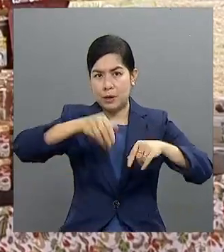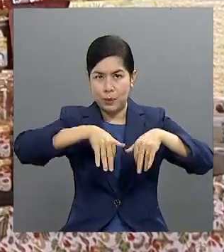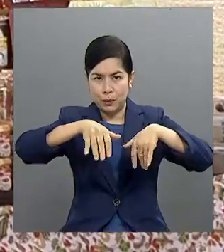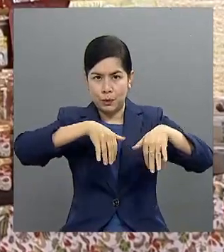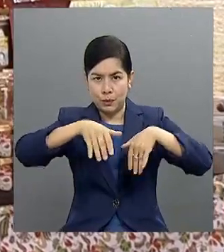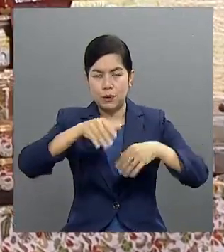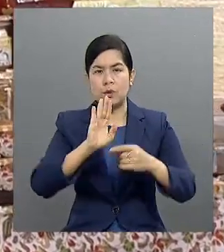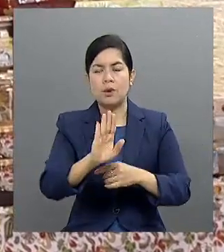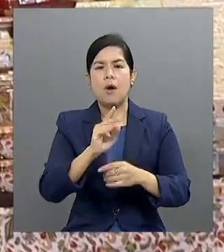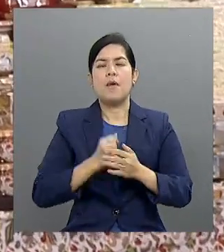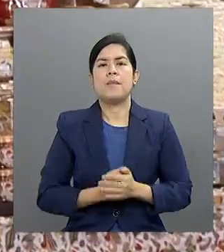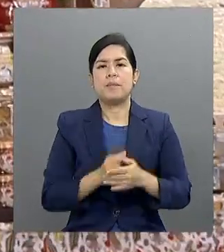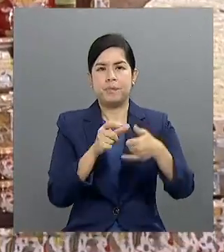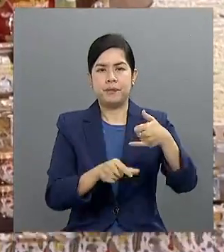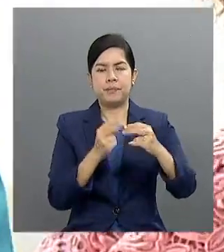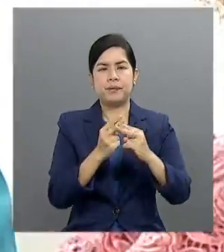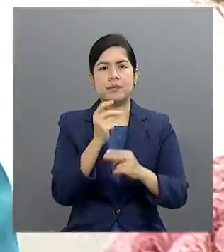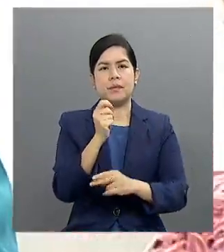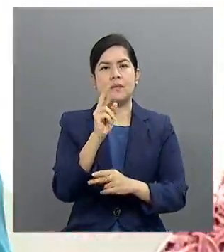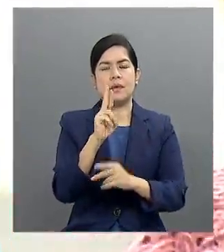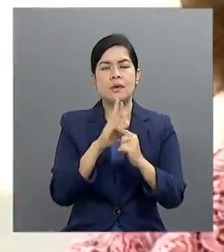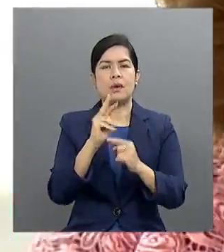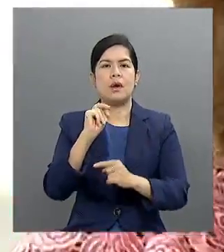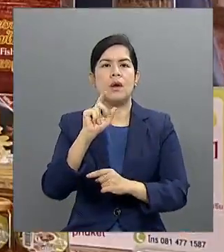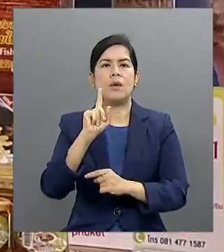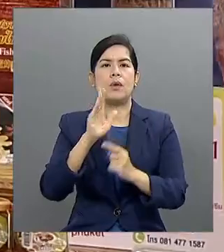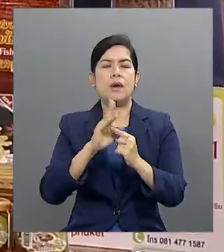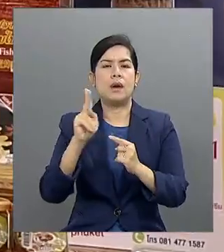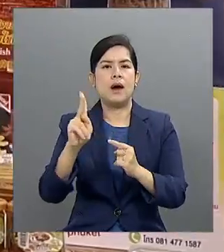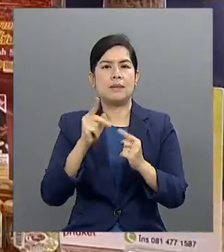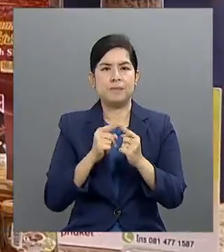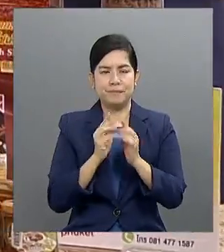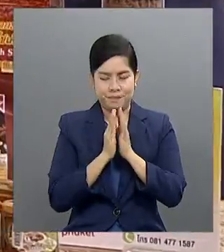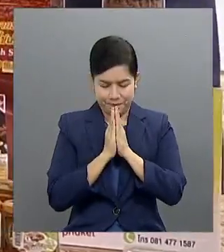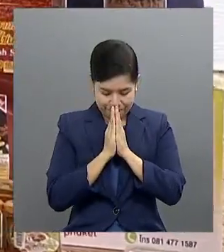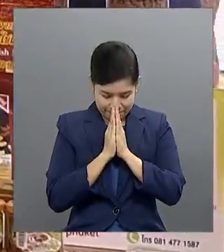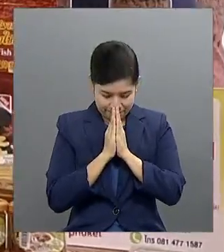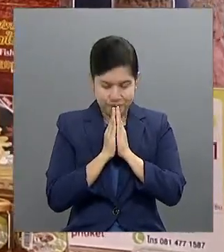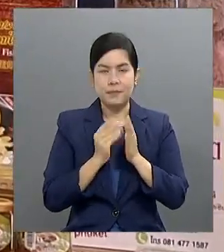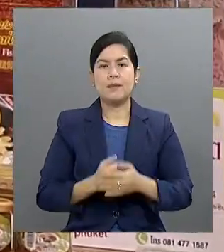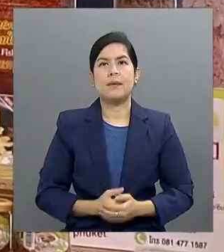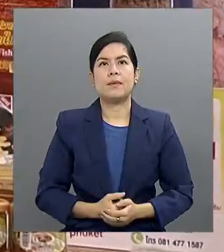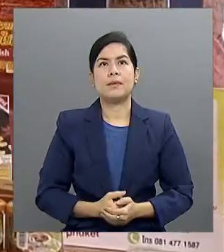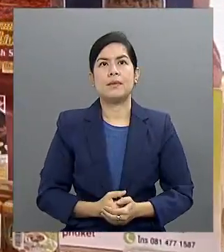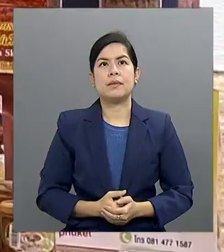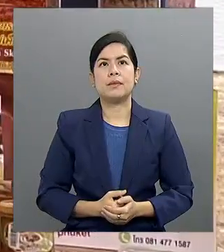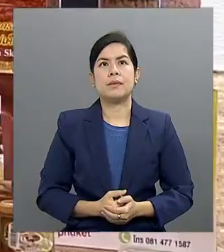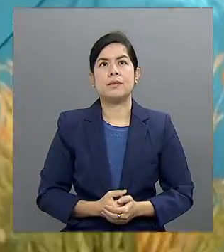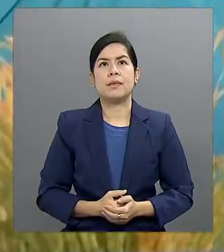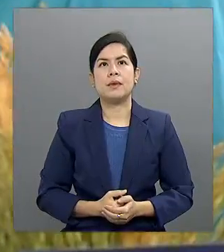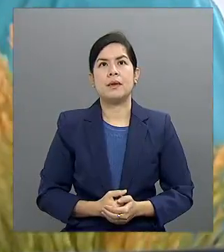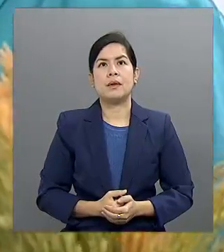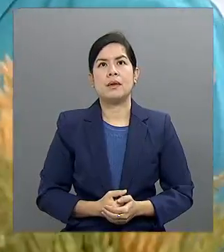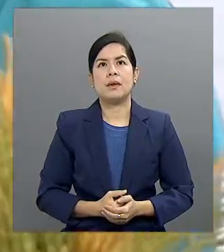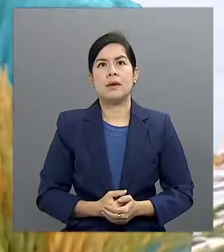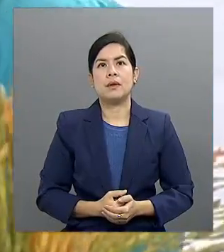ณ์สังด้วงยางนะคะสวัสดีนะคะ สวัสดีค่ะสวัสดีทุกท่านด้วยนะคะ สวัสดีนะคะพี่ป้าน้าอานะคะเดี๋ยวค่อยๆทยอยคุยกันไปทีละ